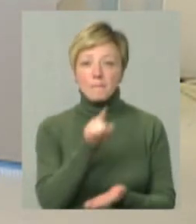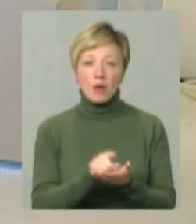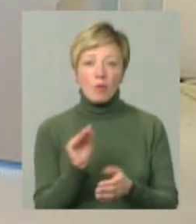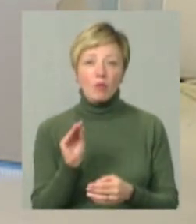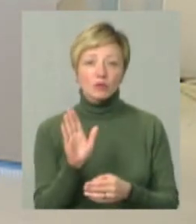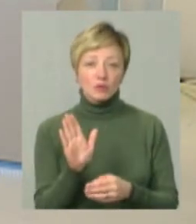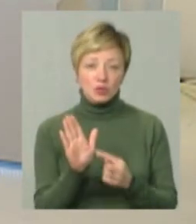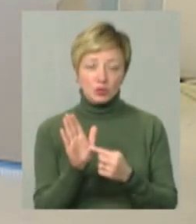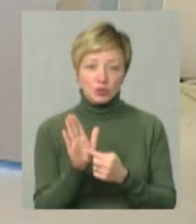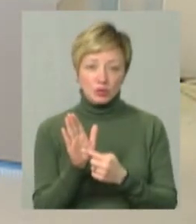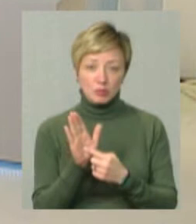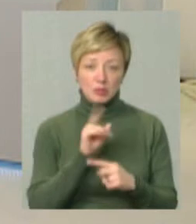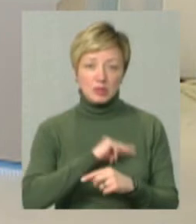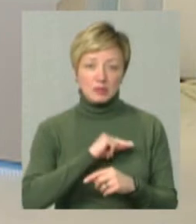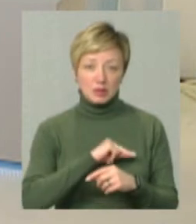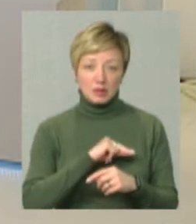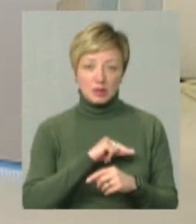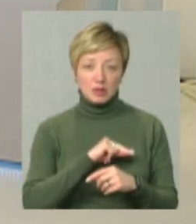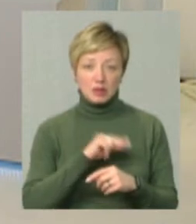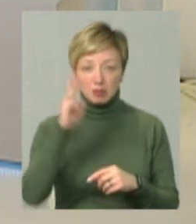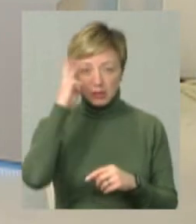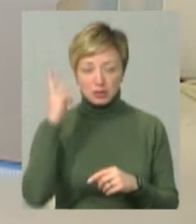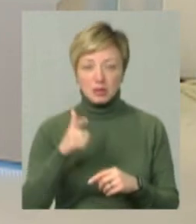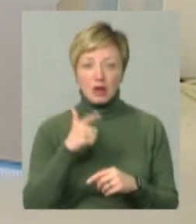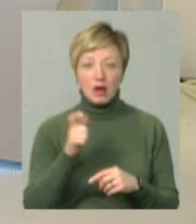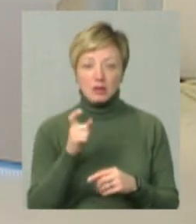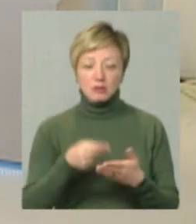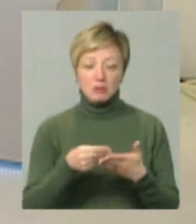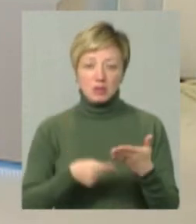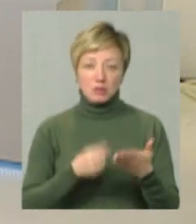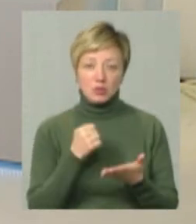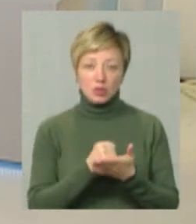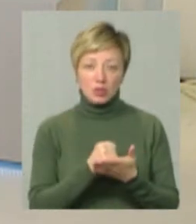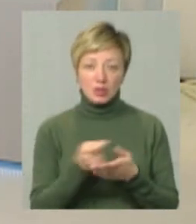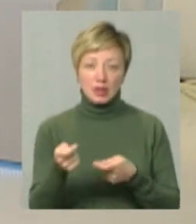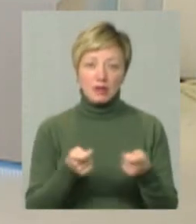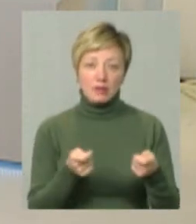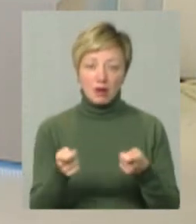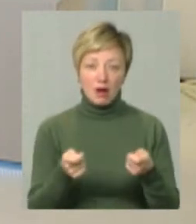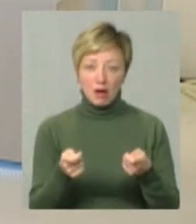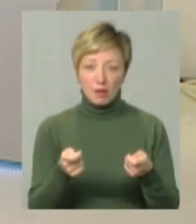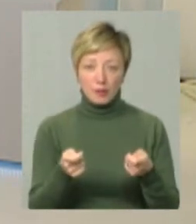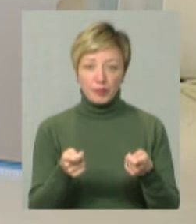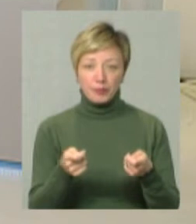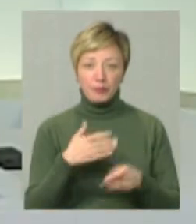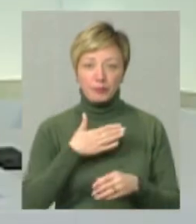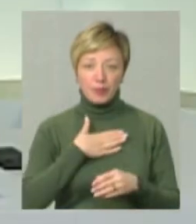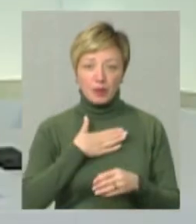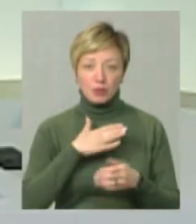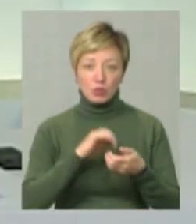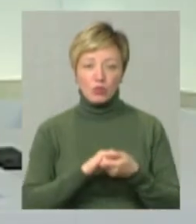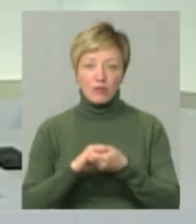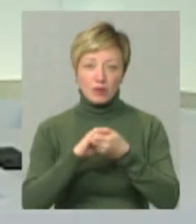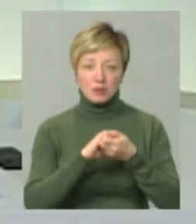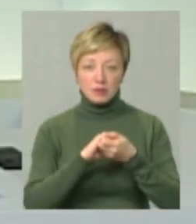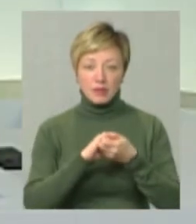обов'язково посвідчення працівника АТ «Хмельницькгазу» з підписом та печаткою керівника нашого